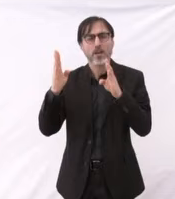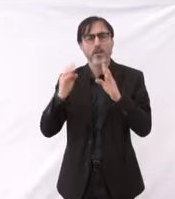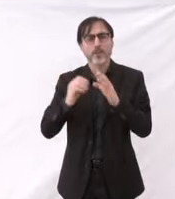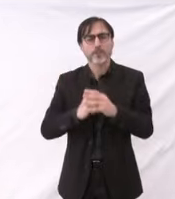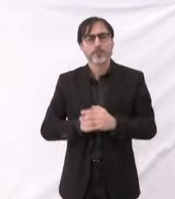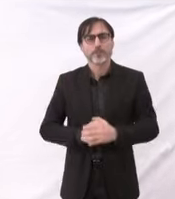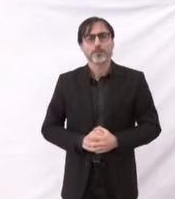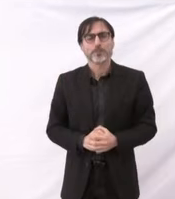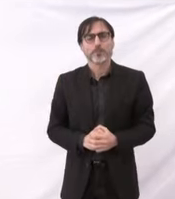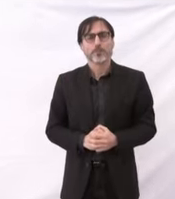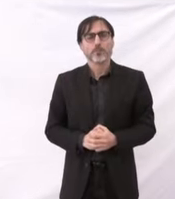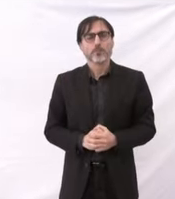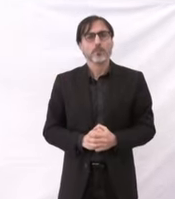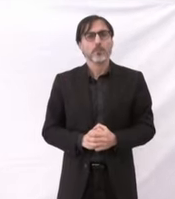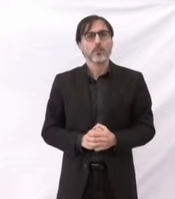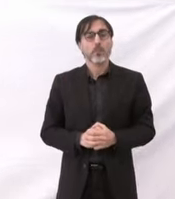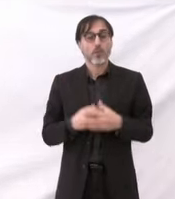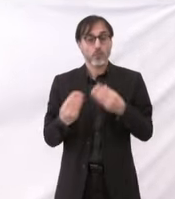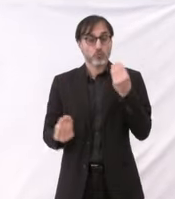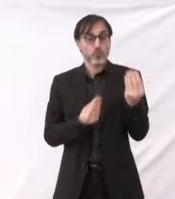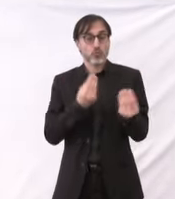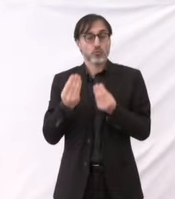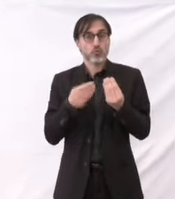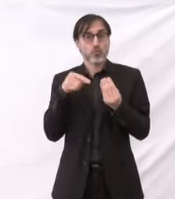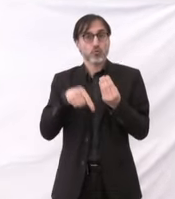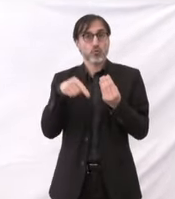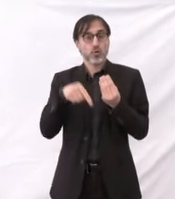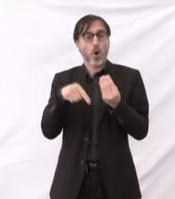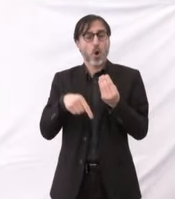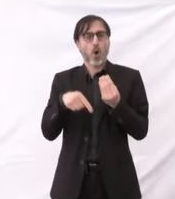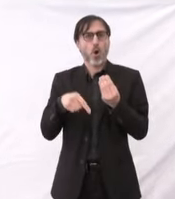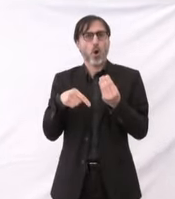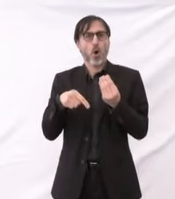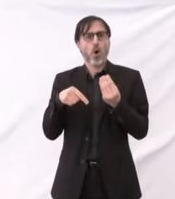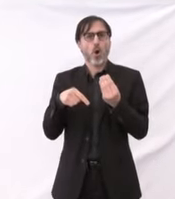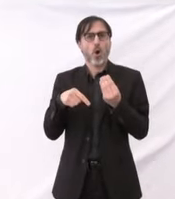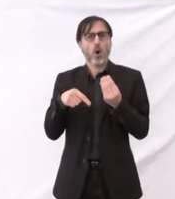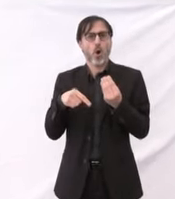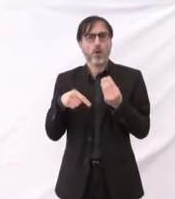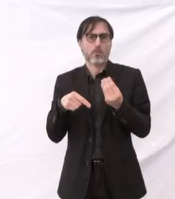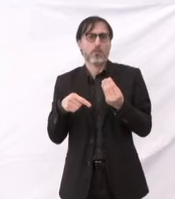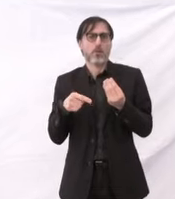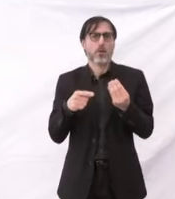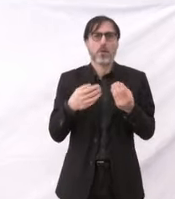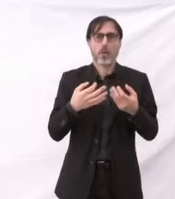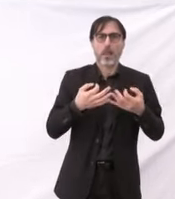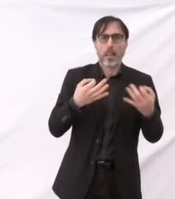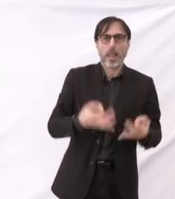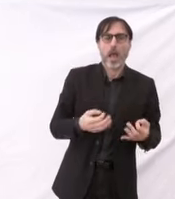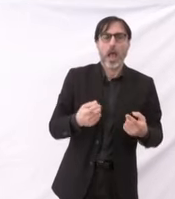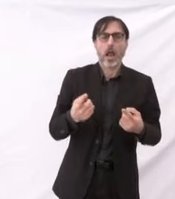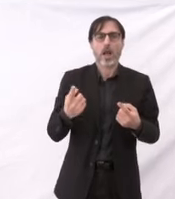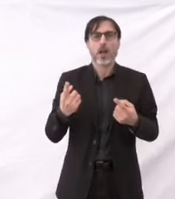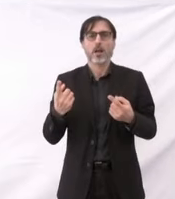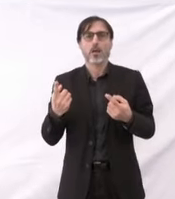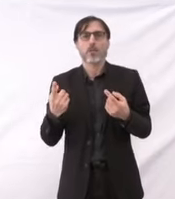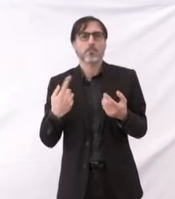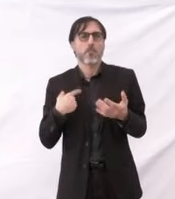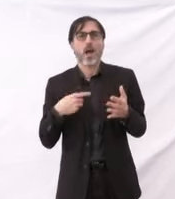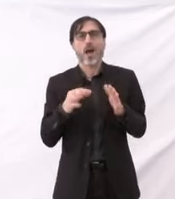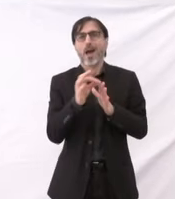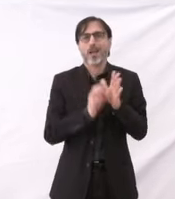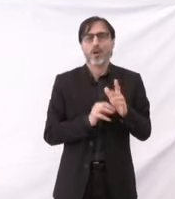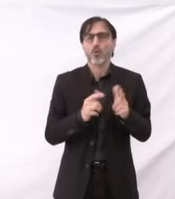hanno con il gioco da fare, sia quello legale, ma non